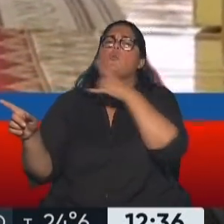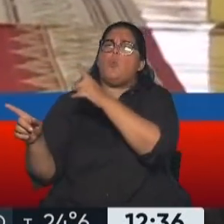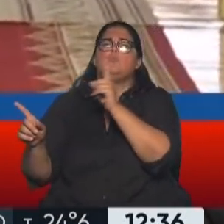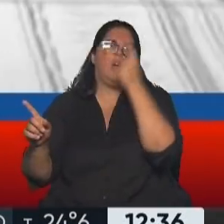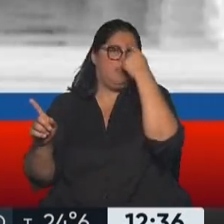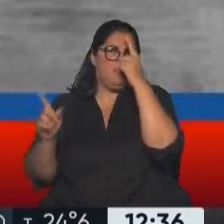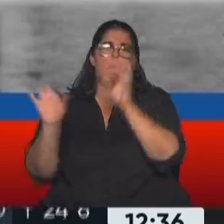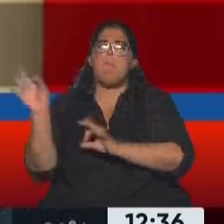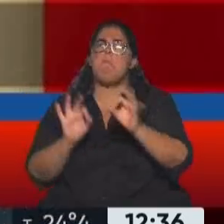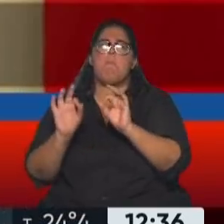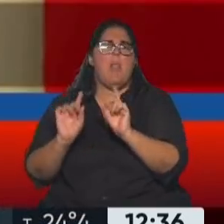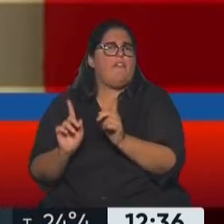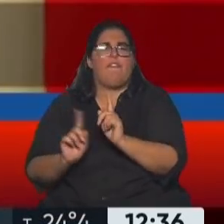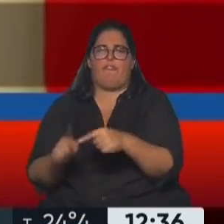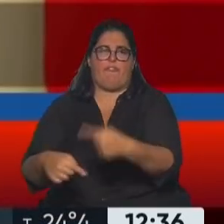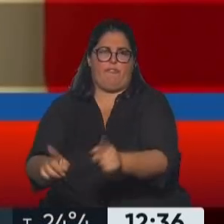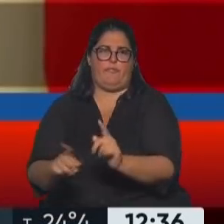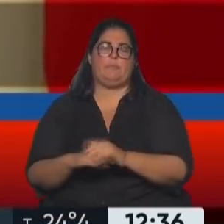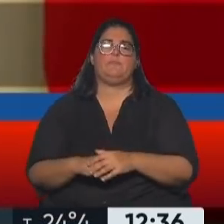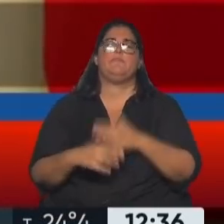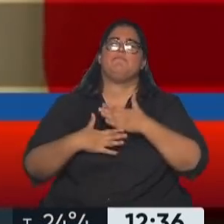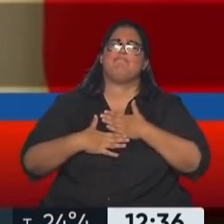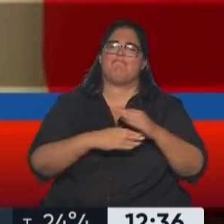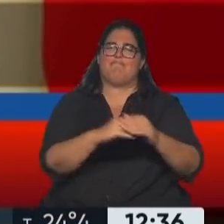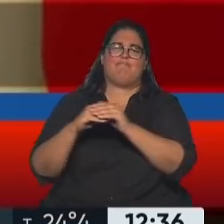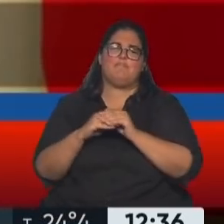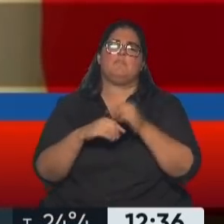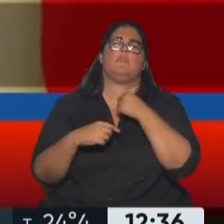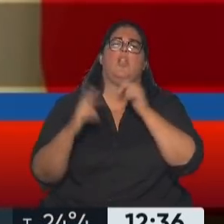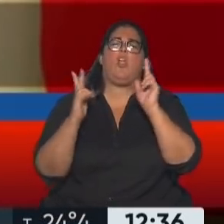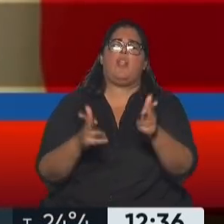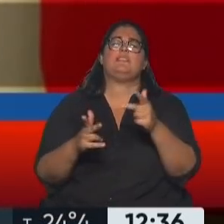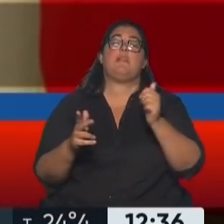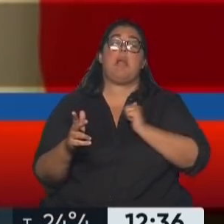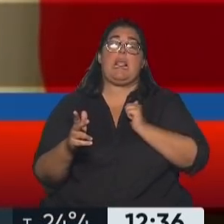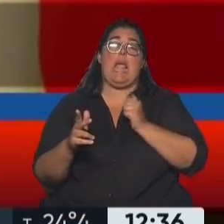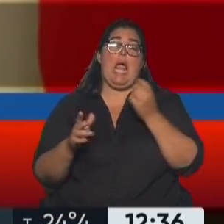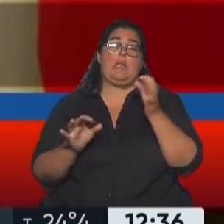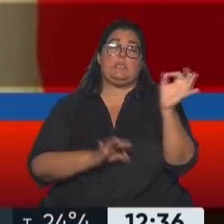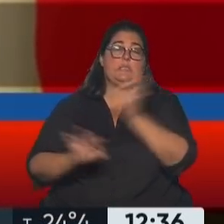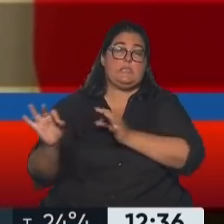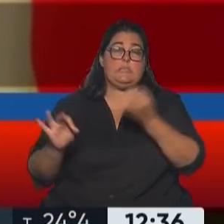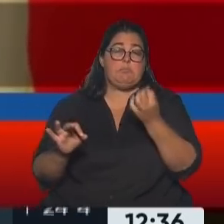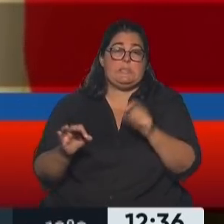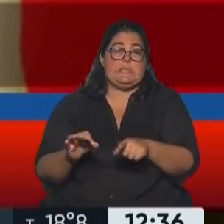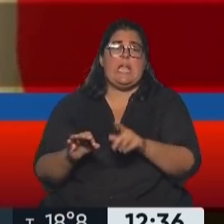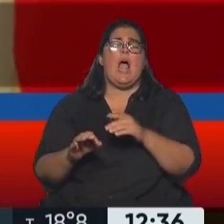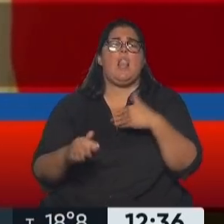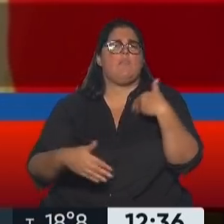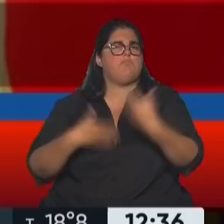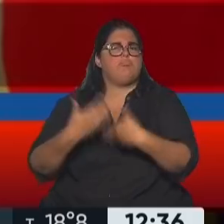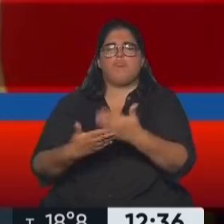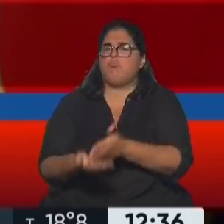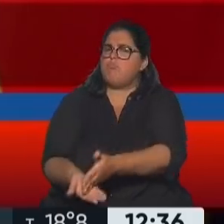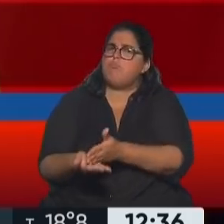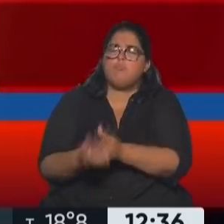planeado. Уважаемые товарищи, хочу сказать, что специальная военная операция идет в строгом